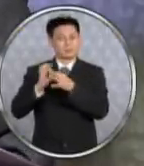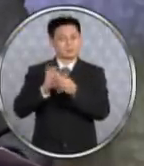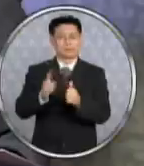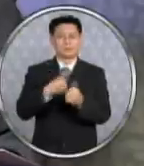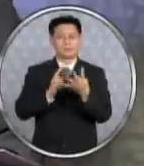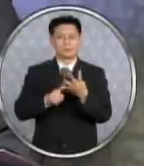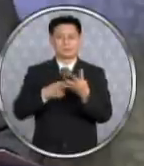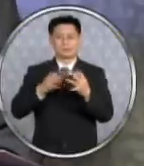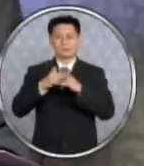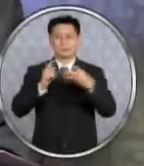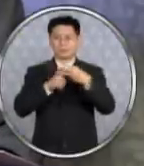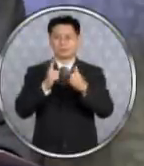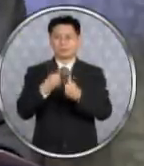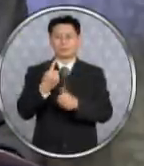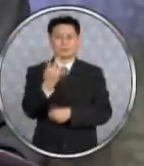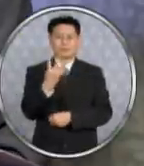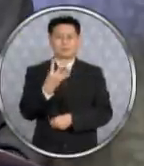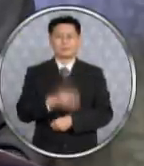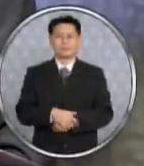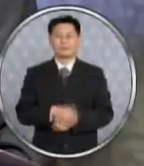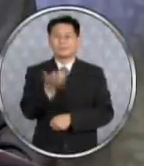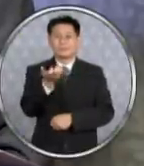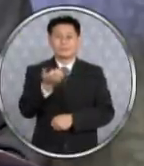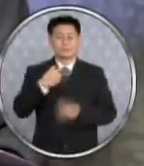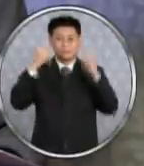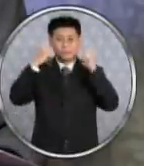第一跟民主第一。刚才